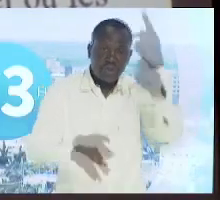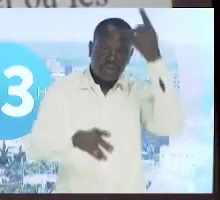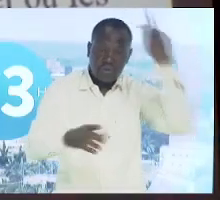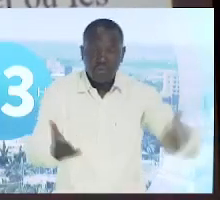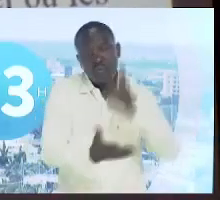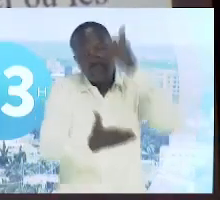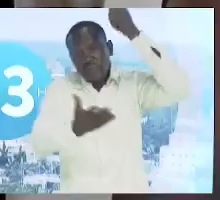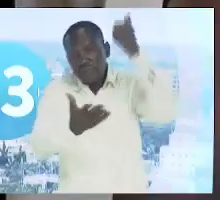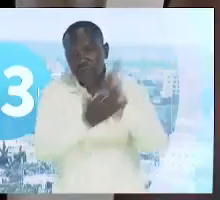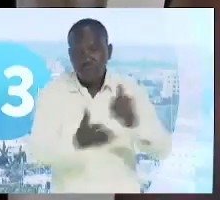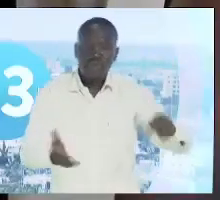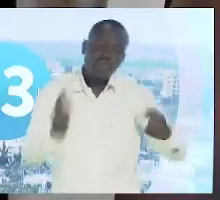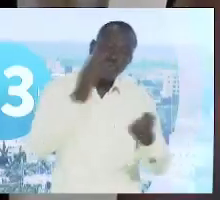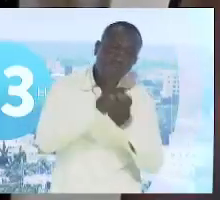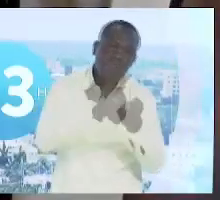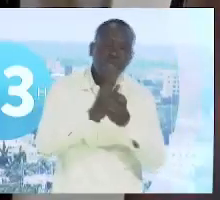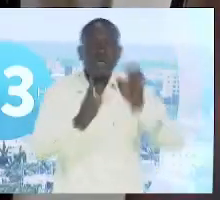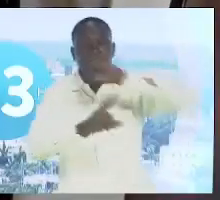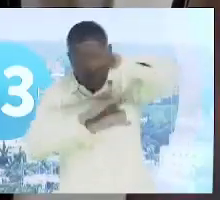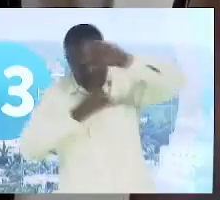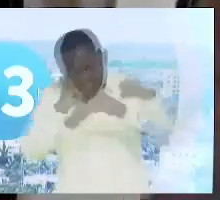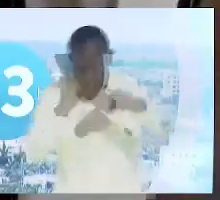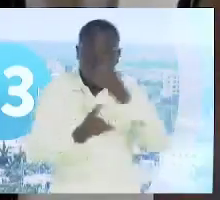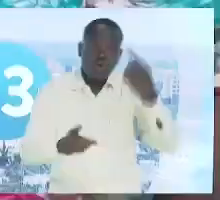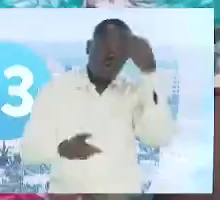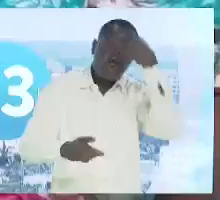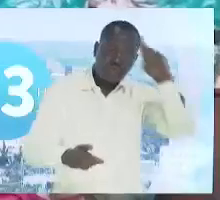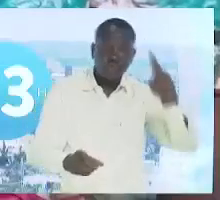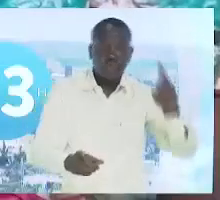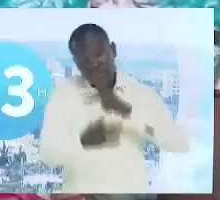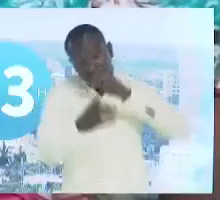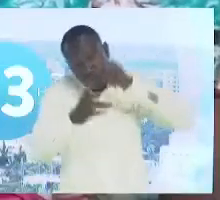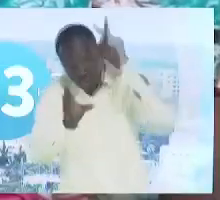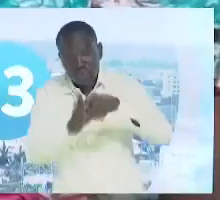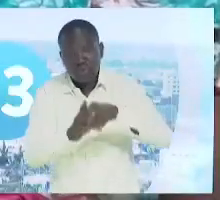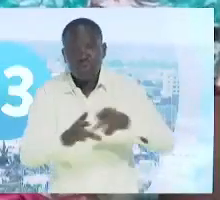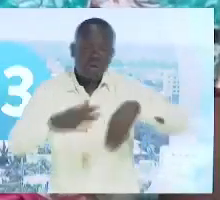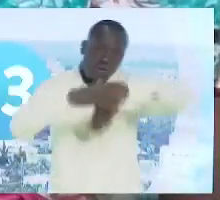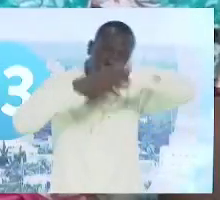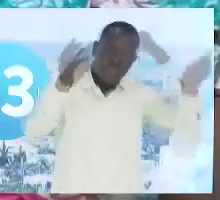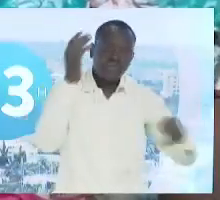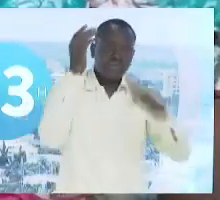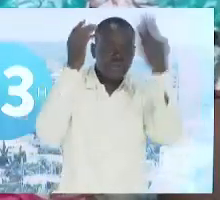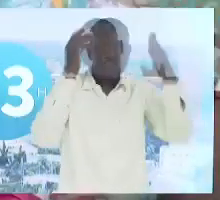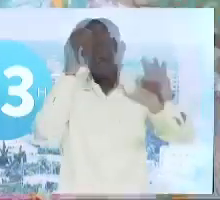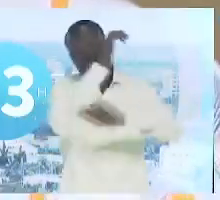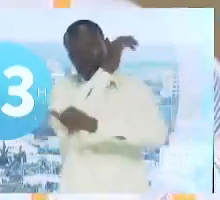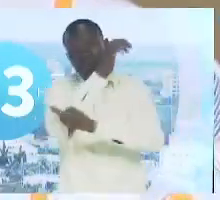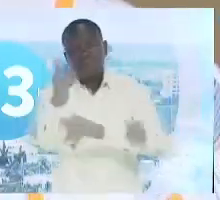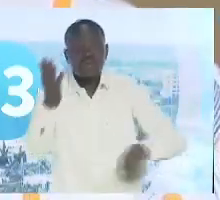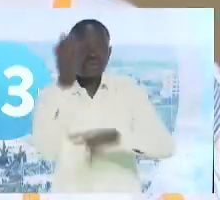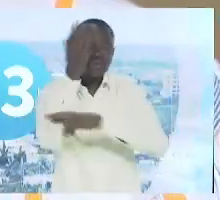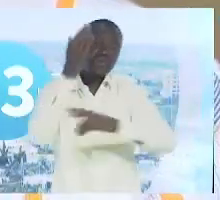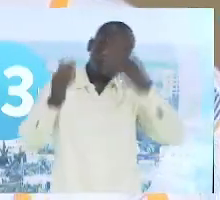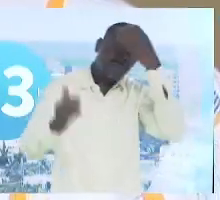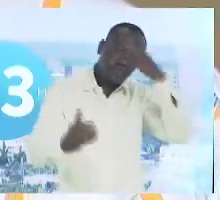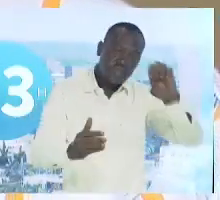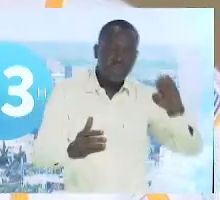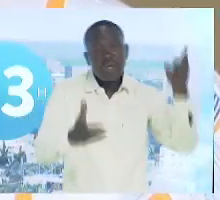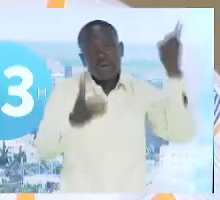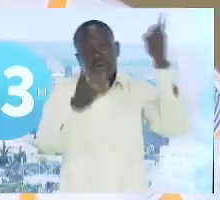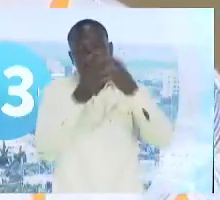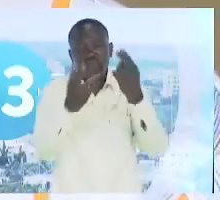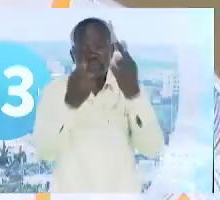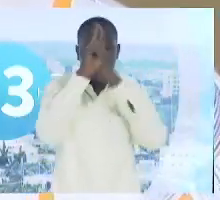administratifs, économiques et environnementaux pour ses participants issus des 5 provinces de la région de l'Est. C'est d'abord le respect